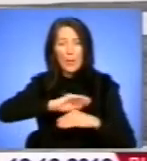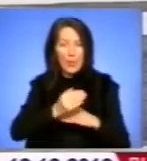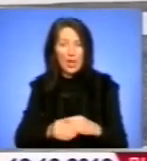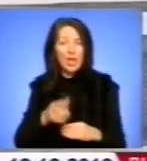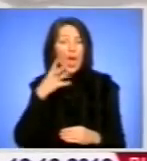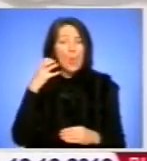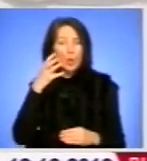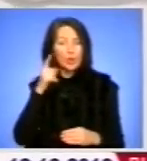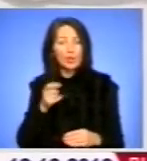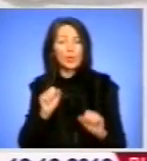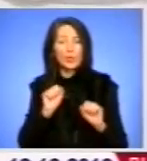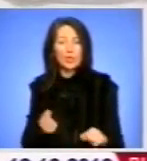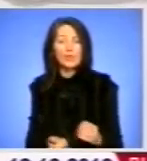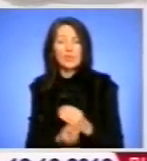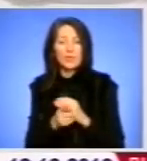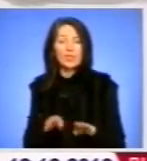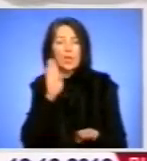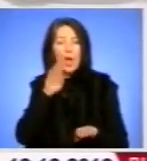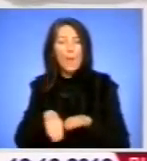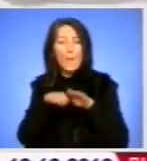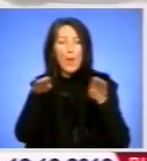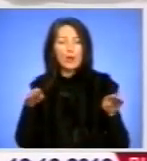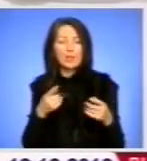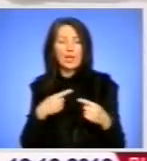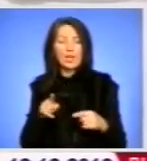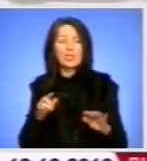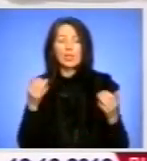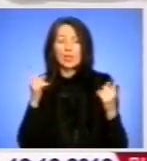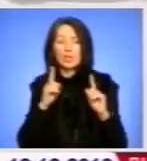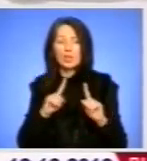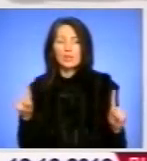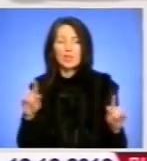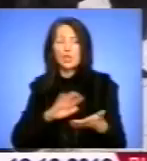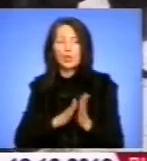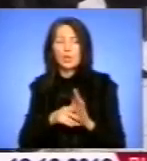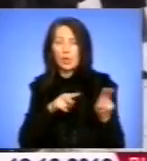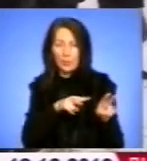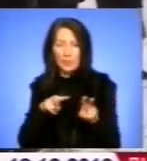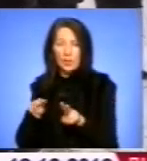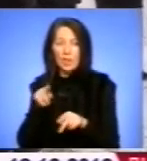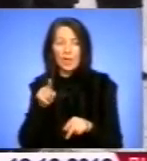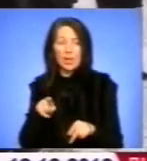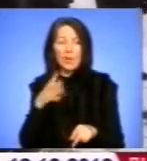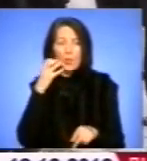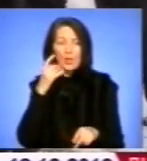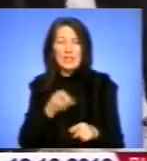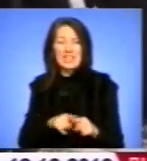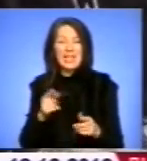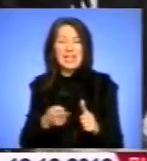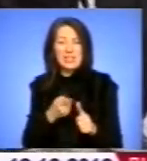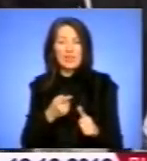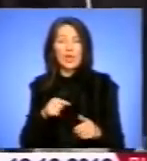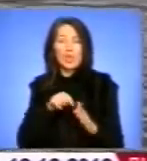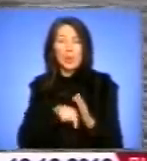виникнення паводків та інших надзвичайних ситуацій відстежуватимуть і там. Це називають басейновим принципом управління,